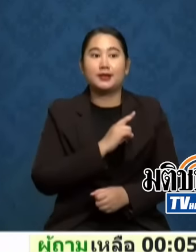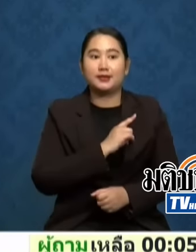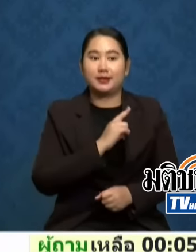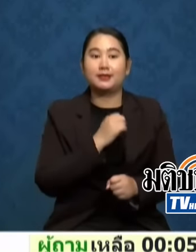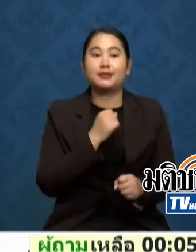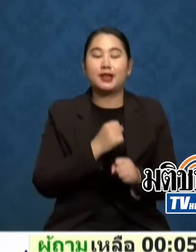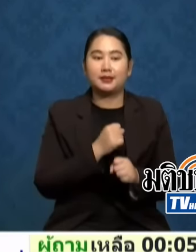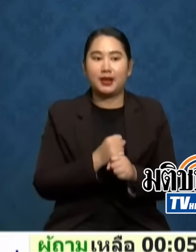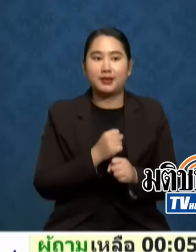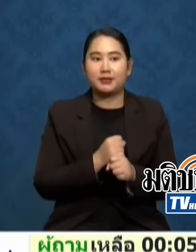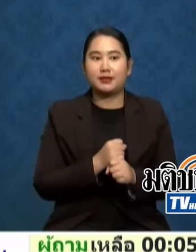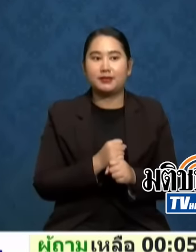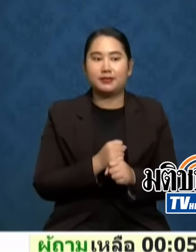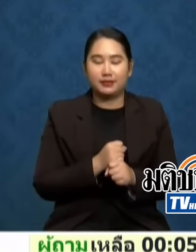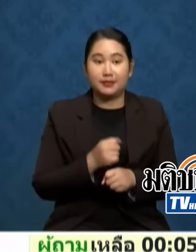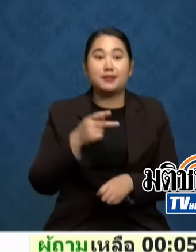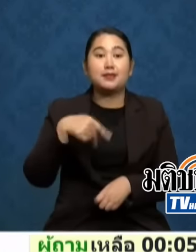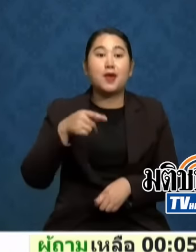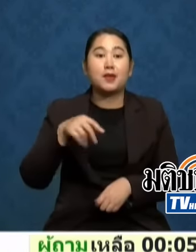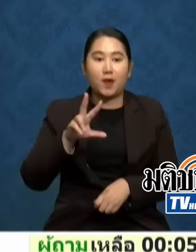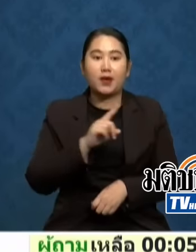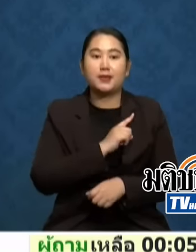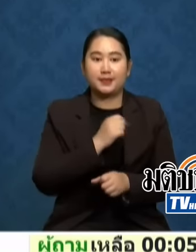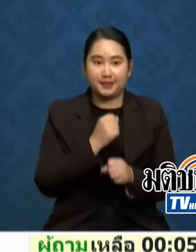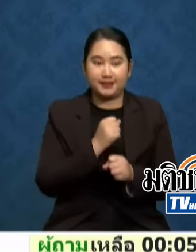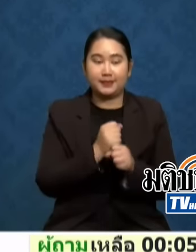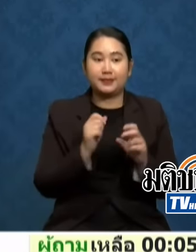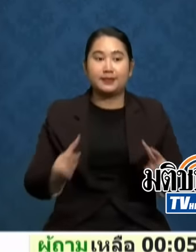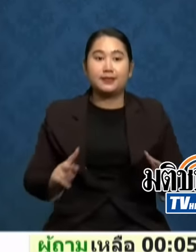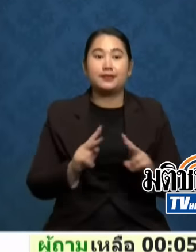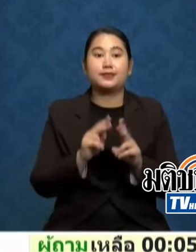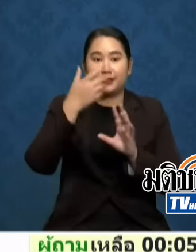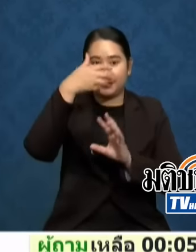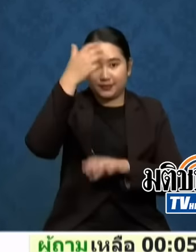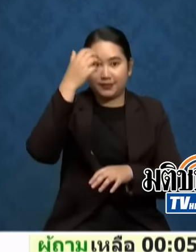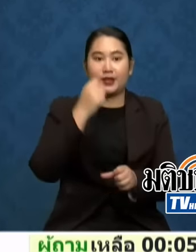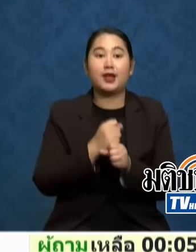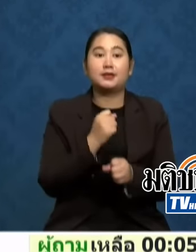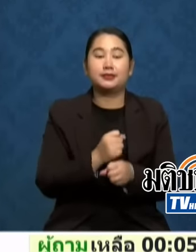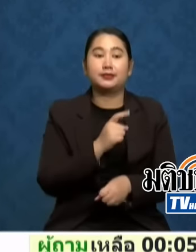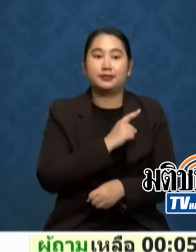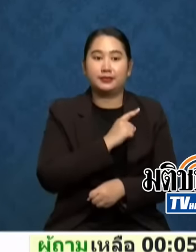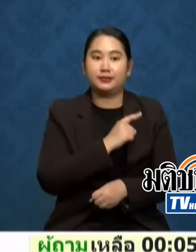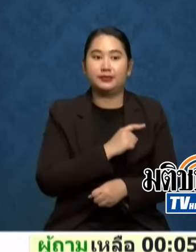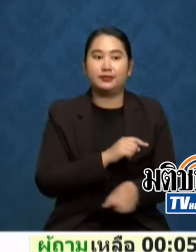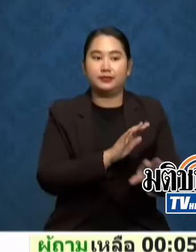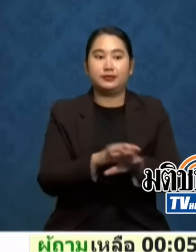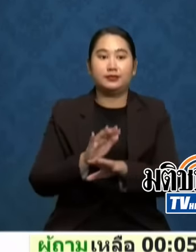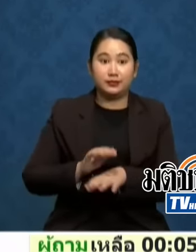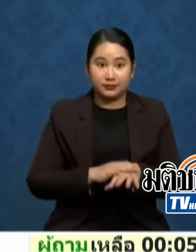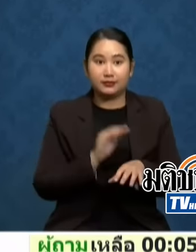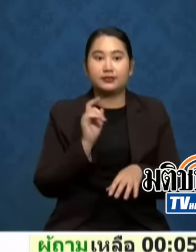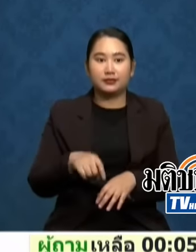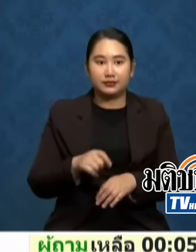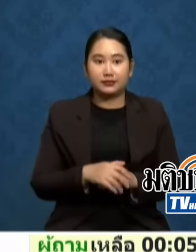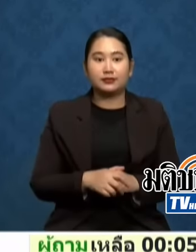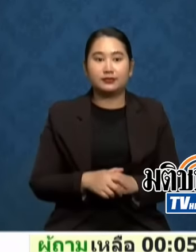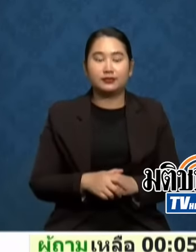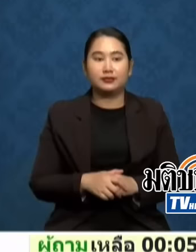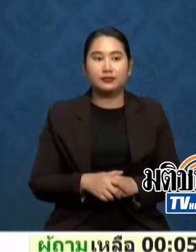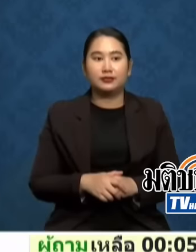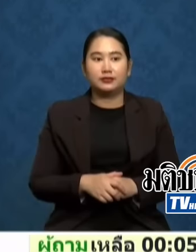งานของกรมป้องกันนะครับซึ่งสังกัดอยู่กระทรวงมหาดไทยซึ่งจะต้องทําหน้าที่ในการแจ้งเตือนออกไปนะครับแต่